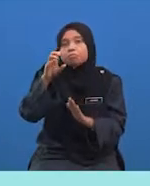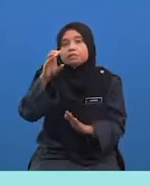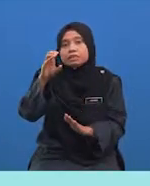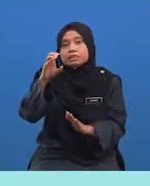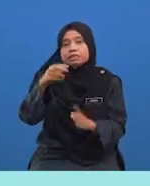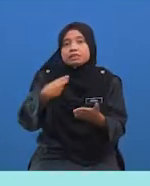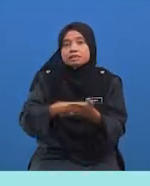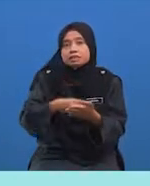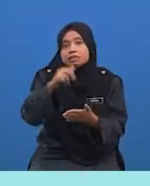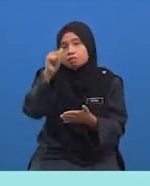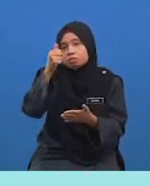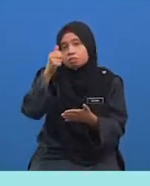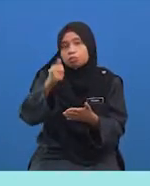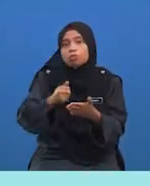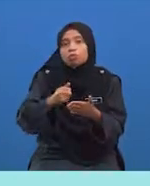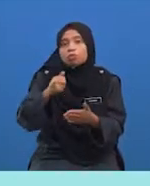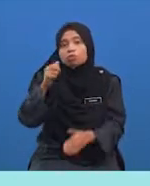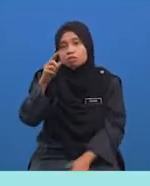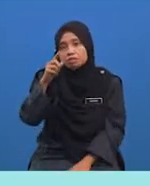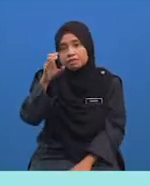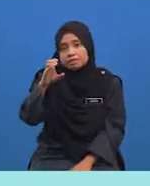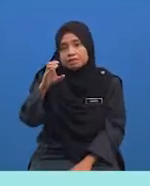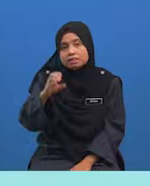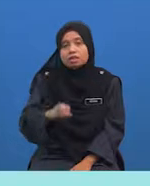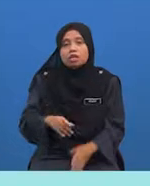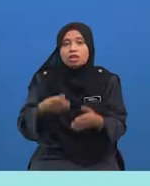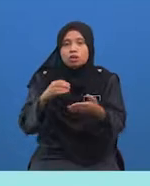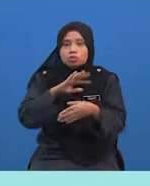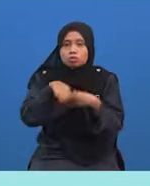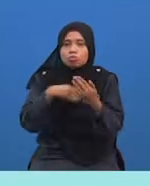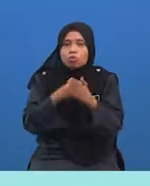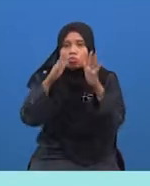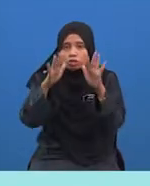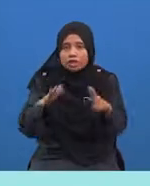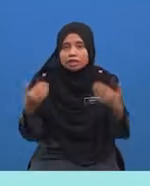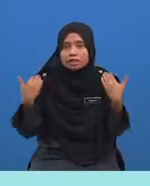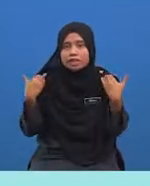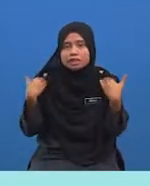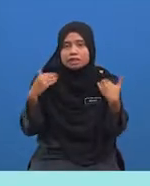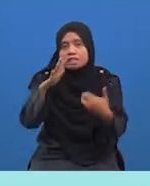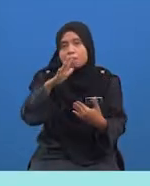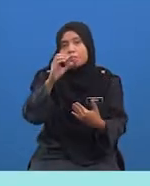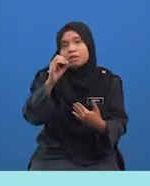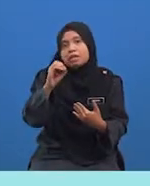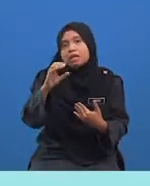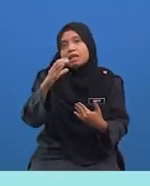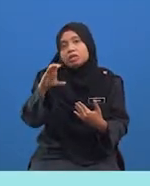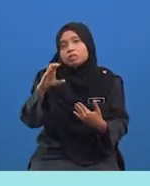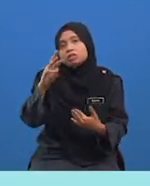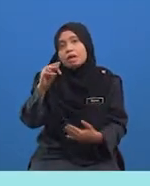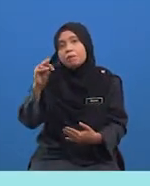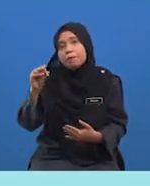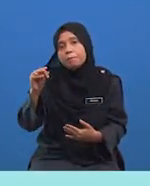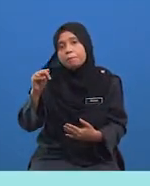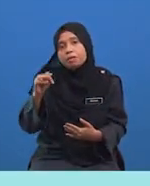hingga negatif 10 darjah Celsius. Jumlah hujan tahunan kira-kira 500 mm.